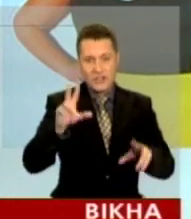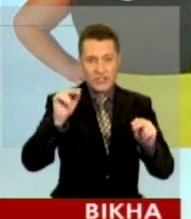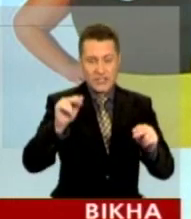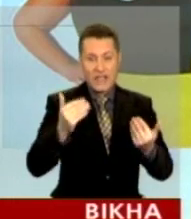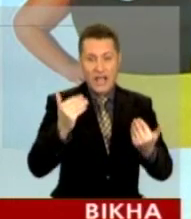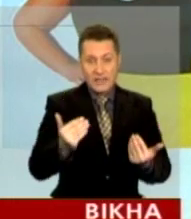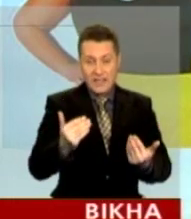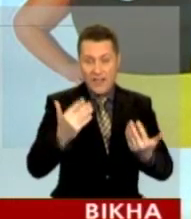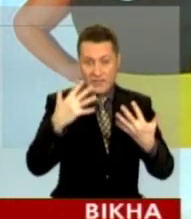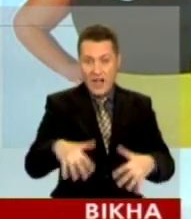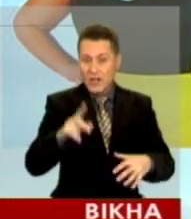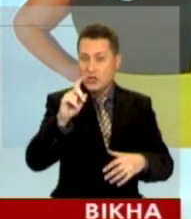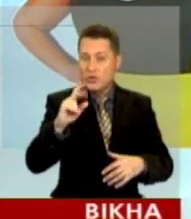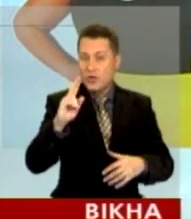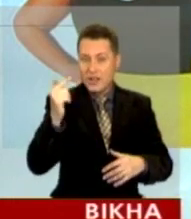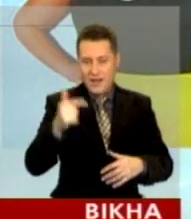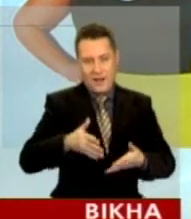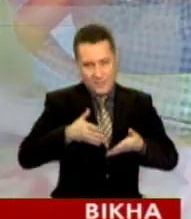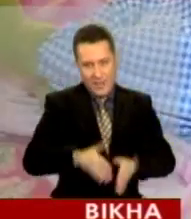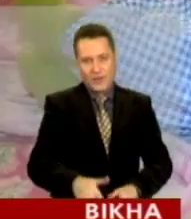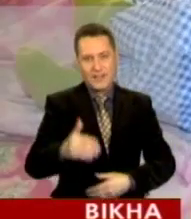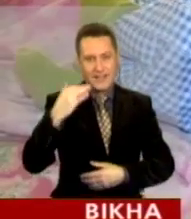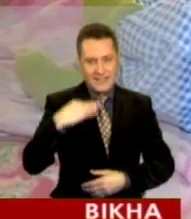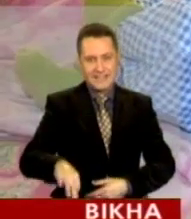завдяки втраченим кілограмам, народила сина.